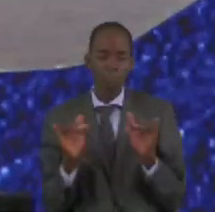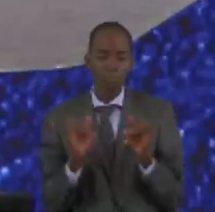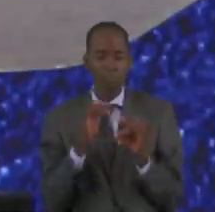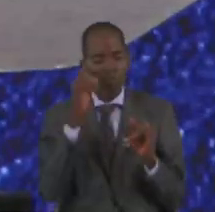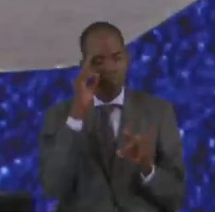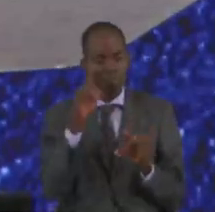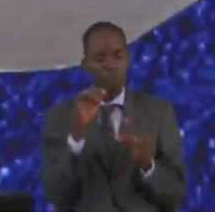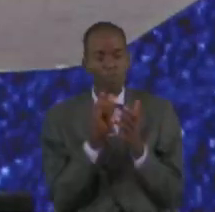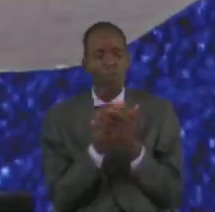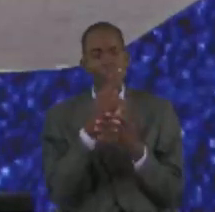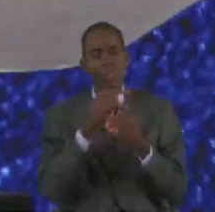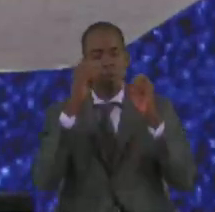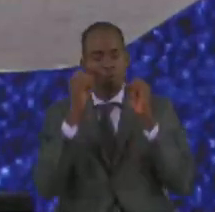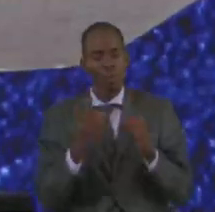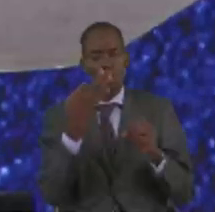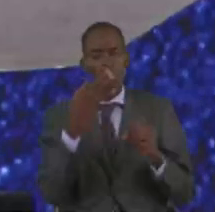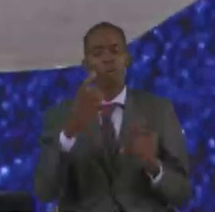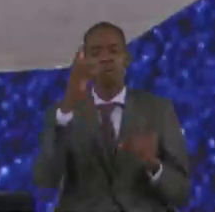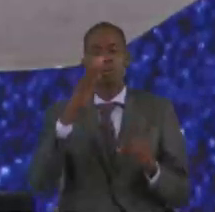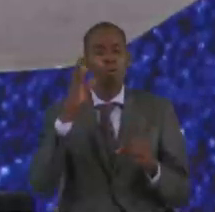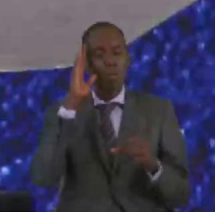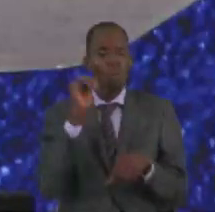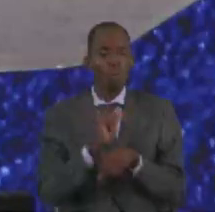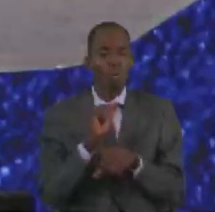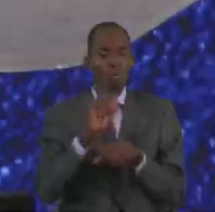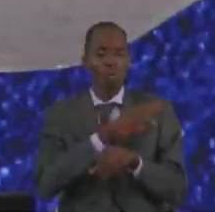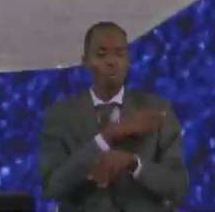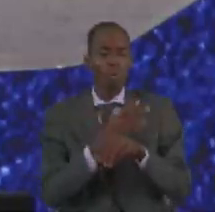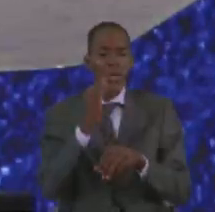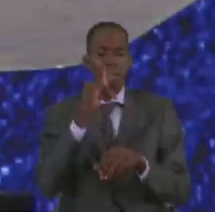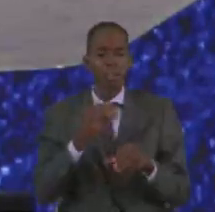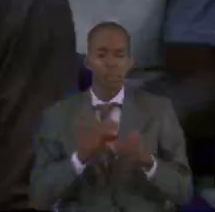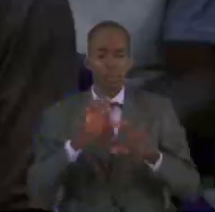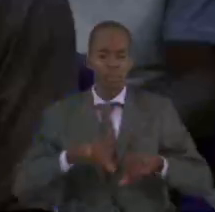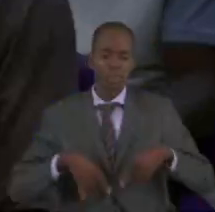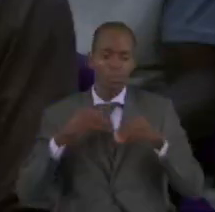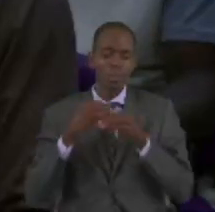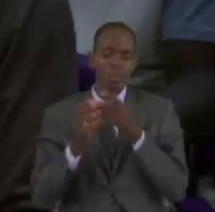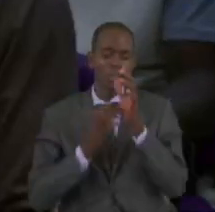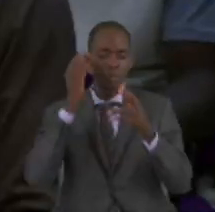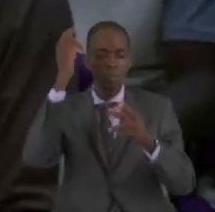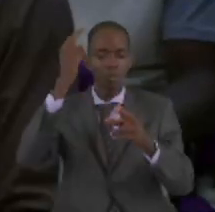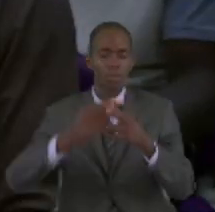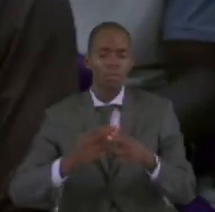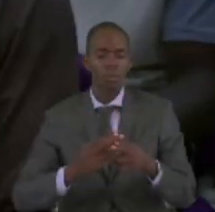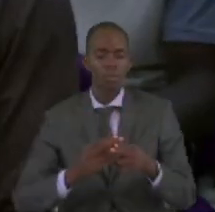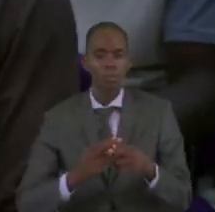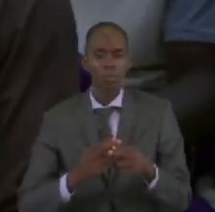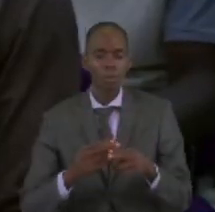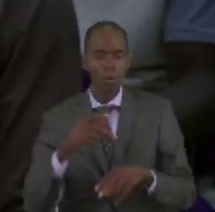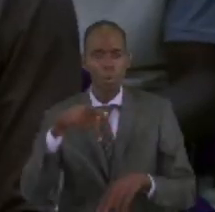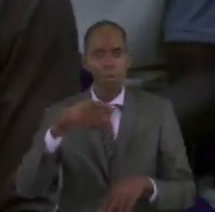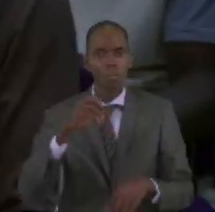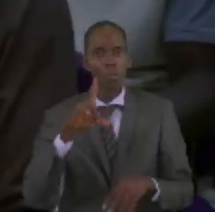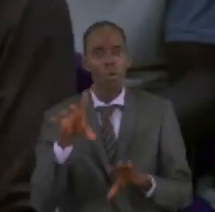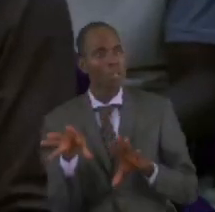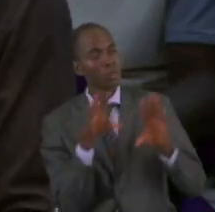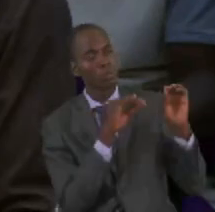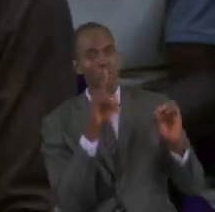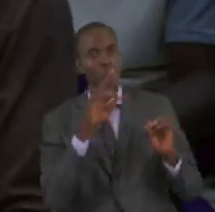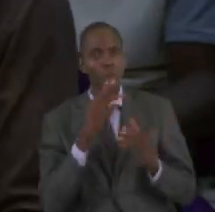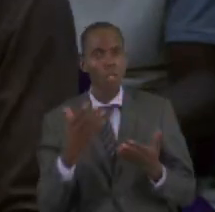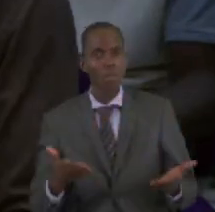C'est l'efficacité de sa puissance en moi. Il peut le faire la même chose pour vous, que la puissance de Dieu agisse efficacement en vous au nom de Jésus.